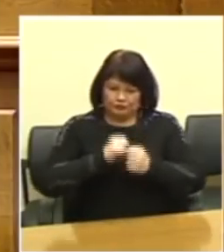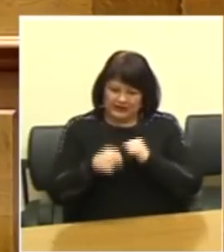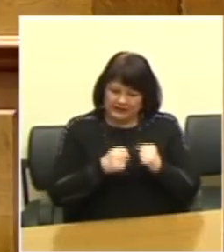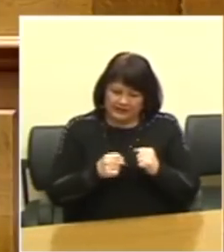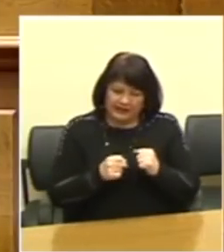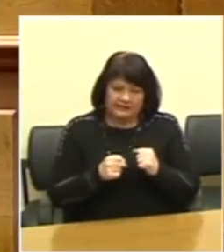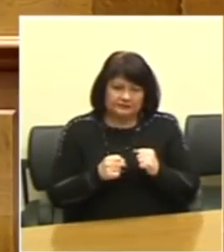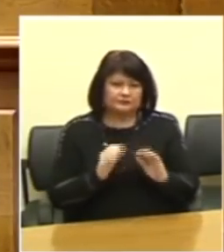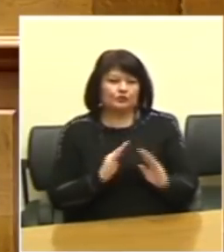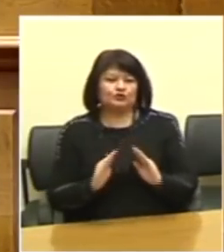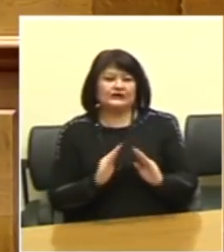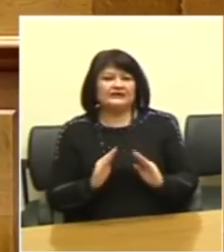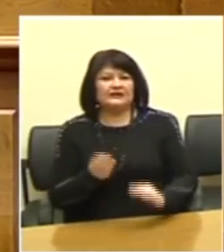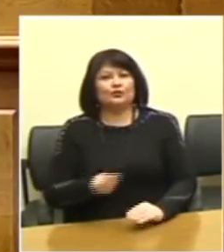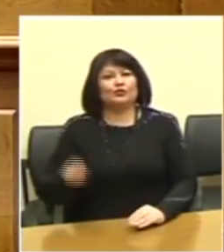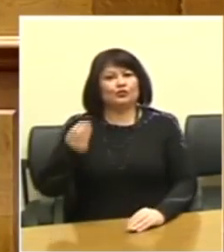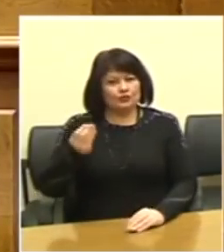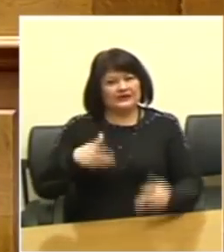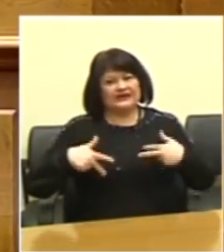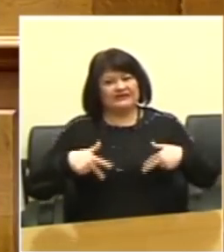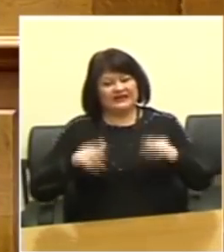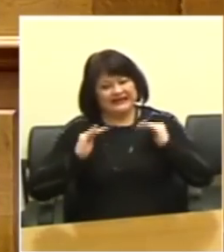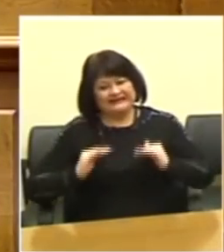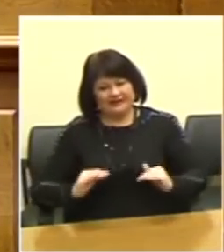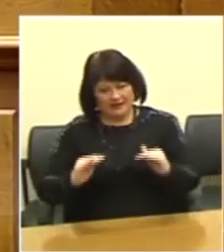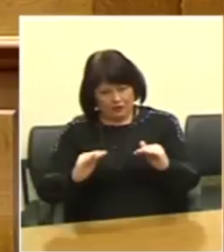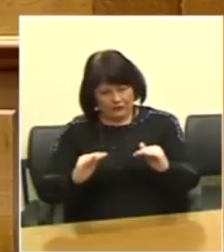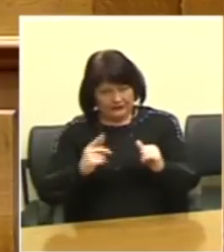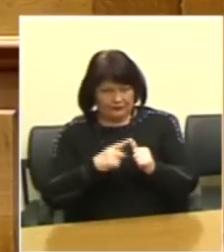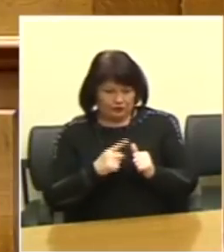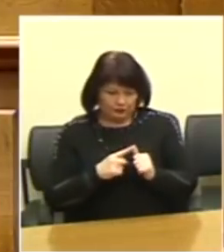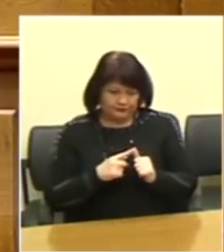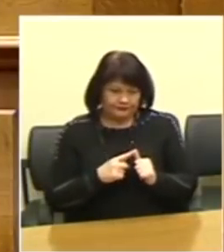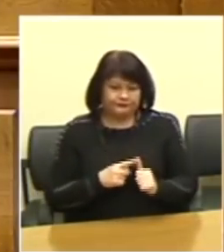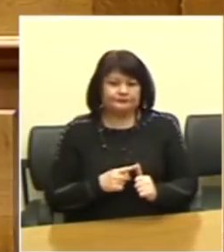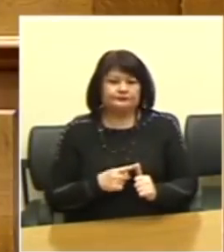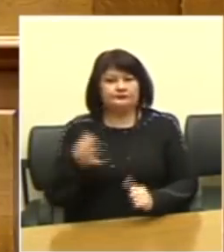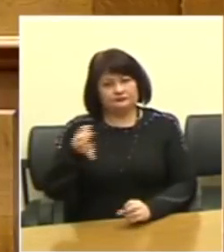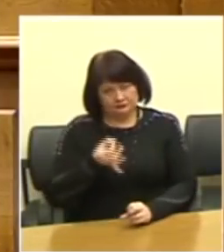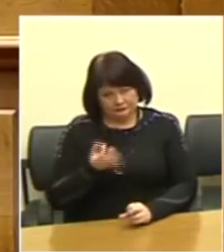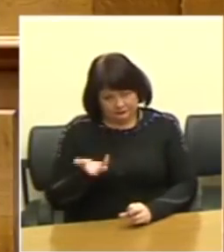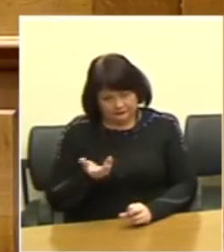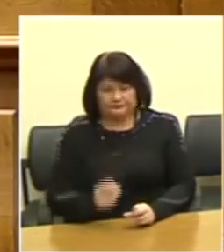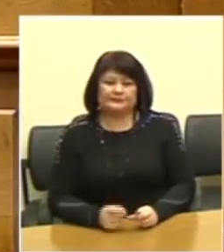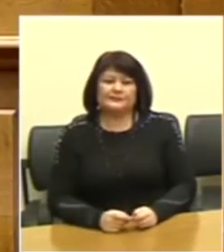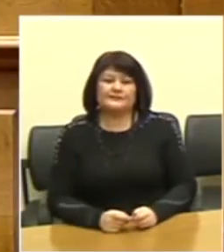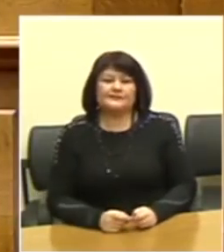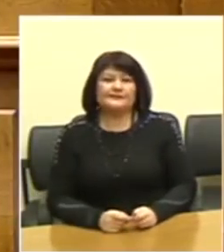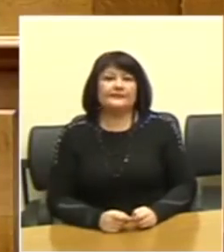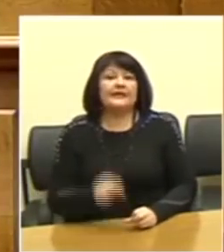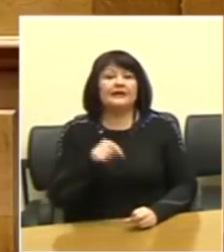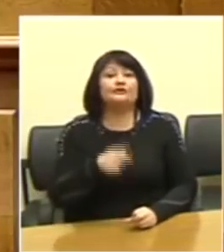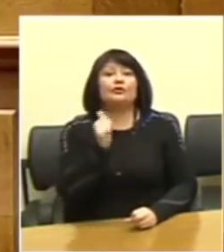για εξασφάλιση μεγαλύτερης κυβερνητικής σταθερότητας. Έτσι λένε και οι ίδιοι άλλωστε. Αλλά αυτό από μόνο